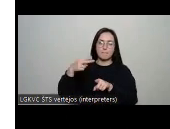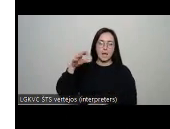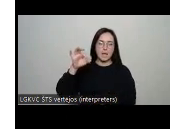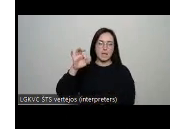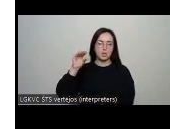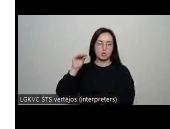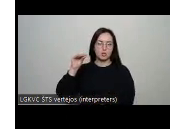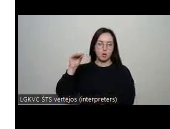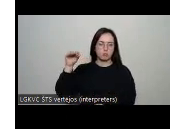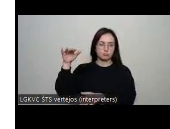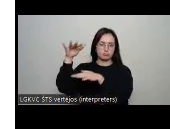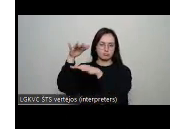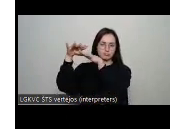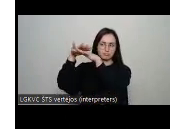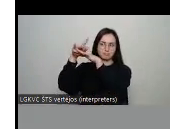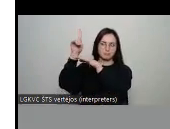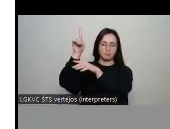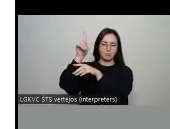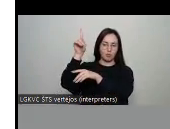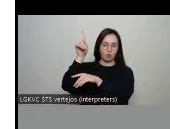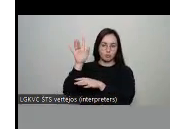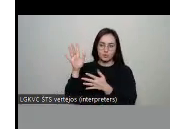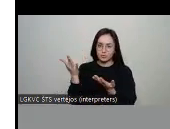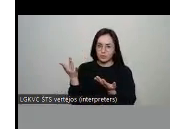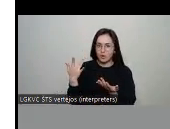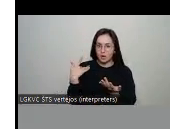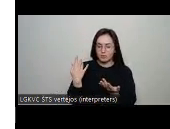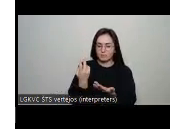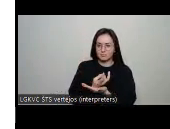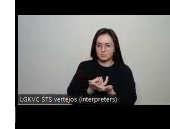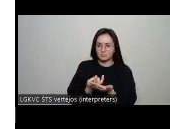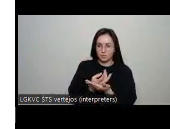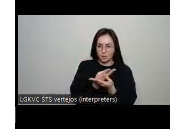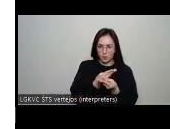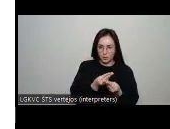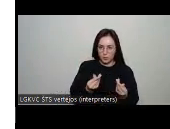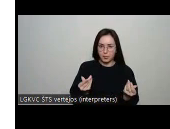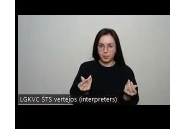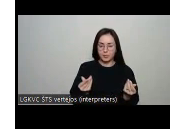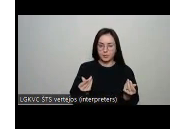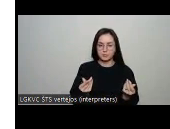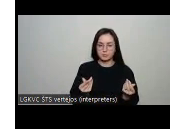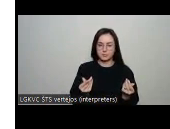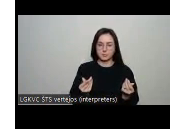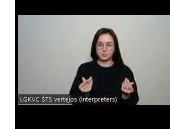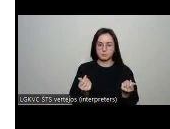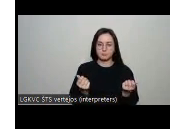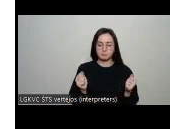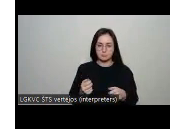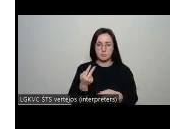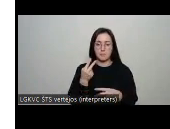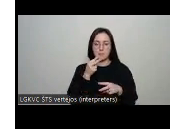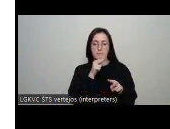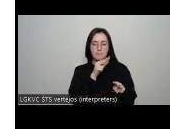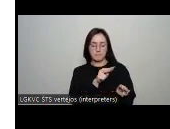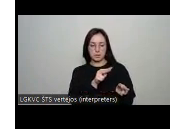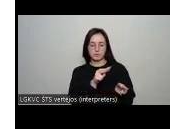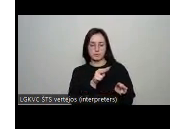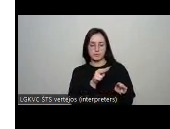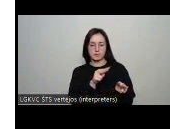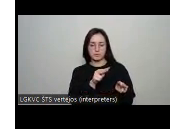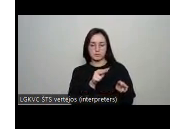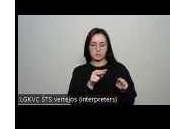kas galbūt palengvintų žmonėms tą jų nerimą. Taigi, matote, iškyla